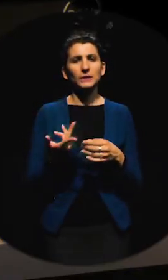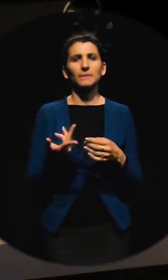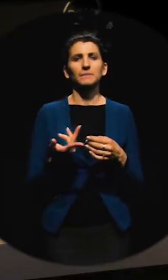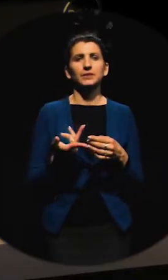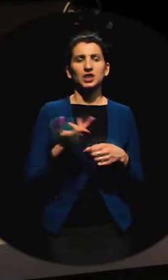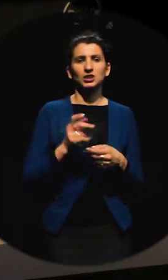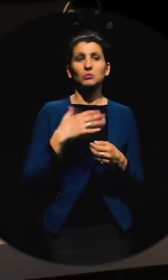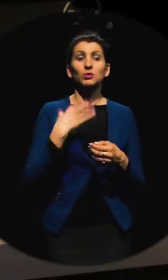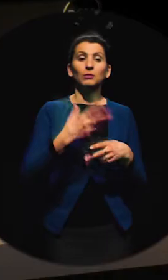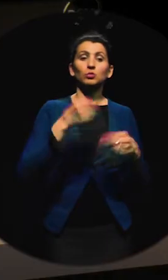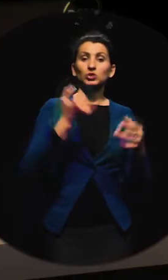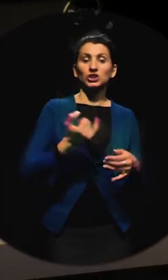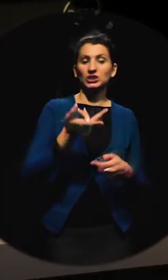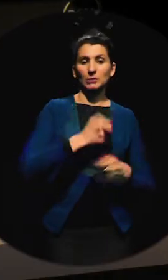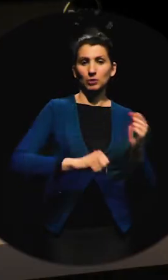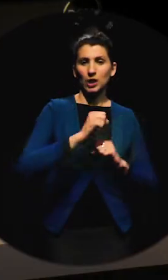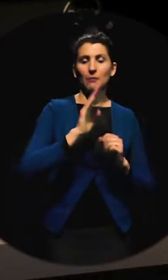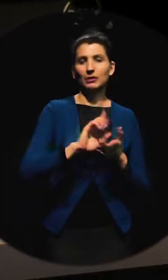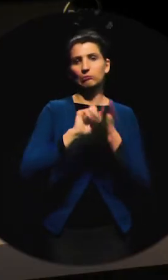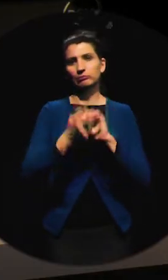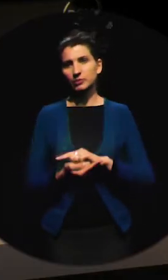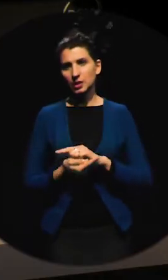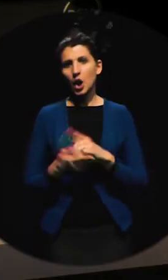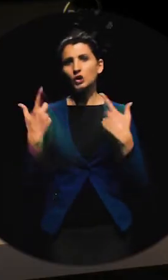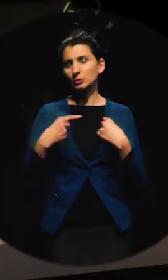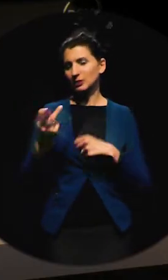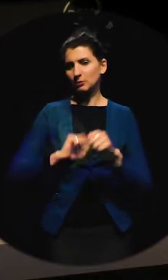niepełnosprawnością, później w dorosłe osoby z niepełnosprawnością.